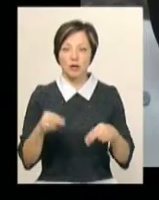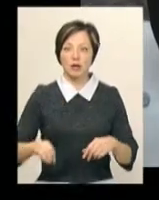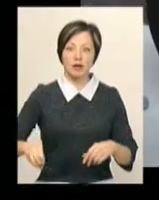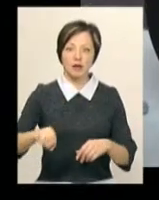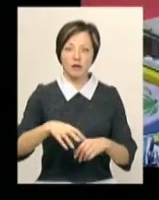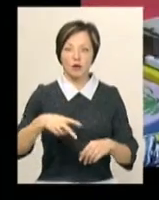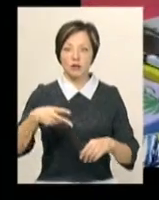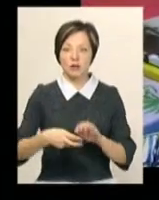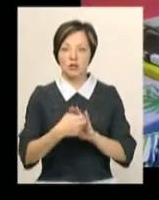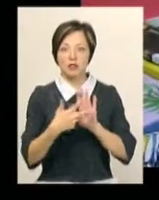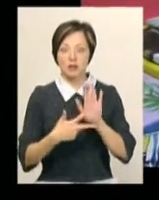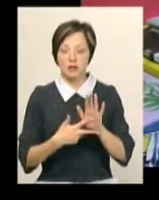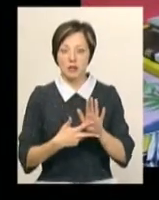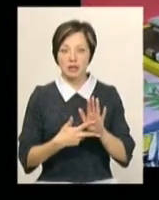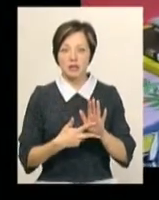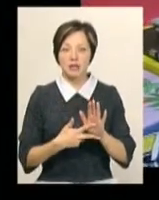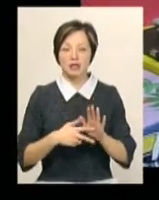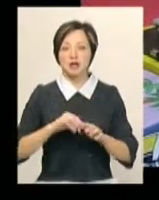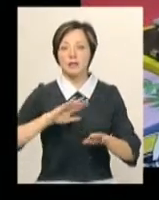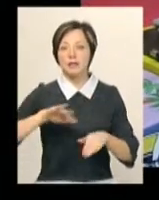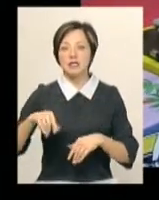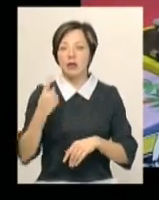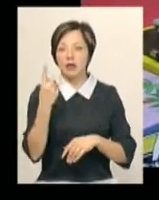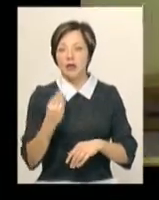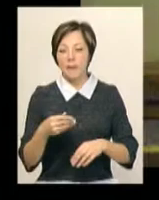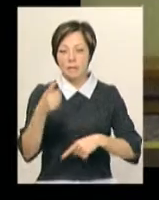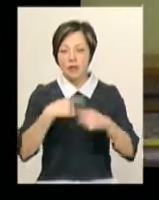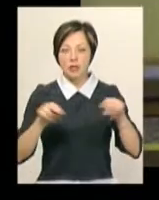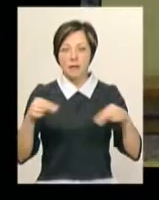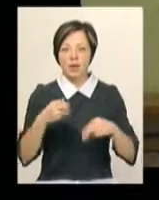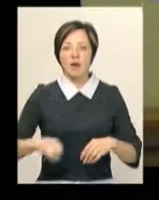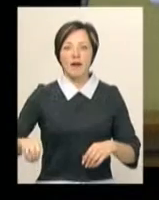Європи 2018 за день після повернення з чемпіонату Європи